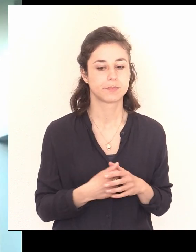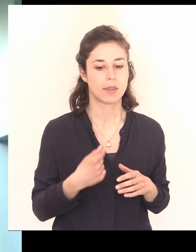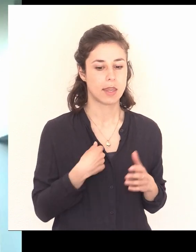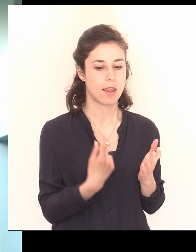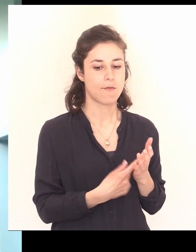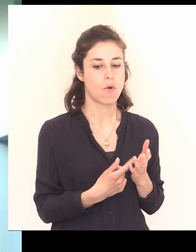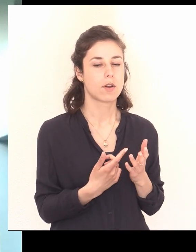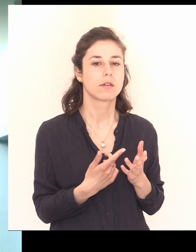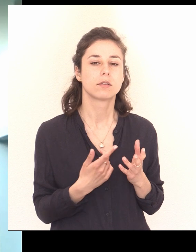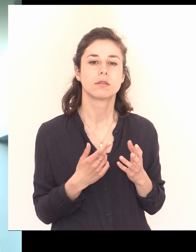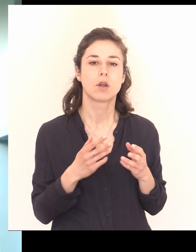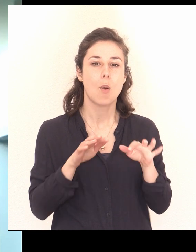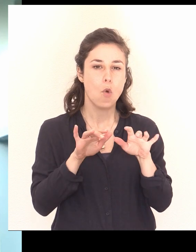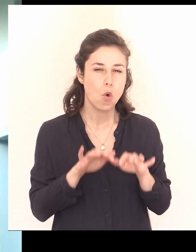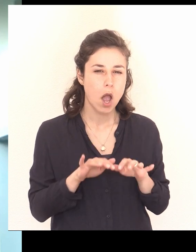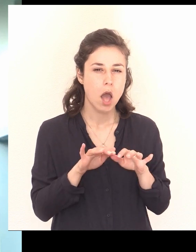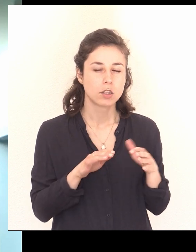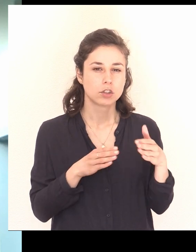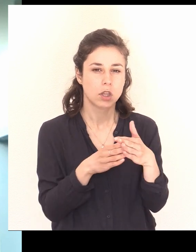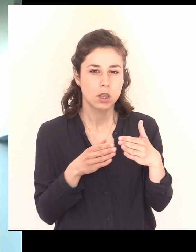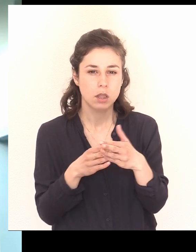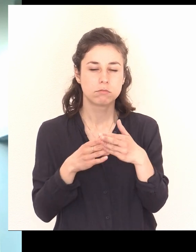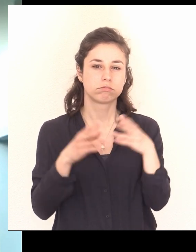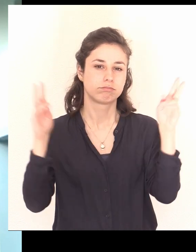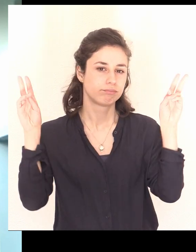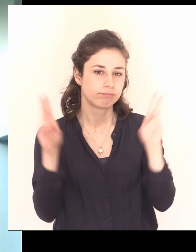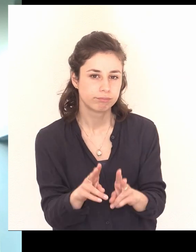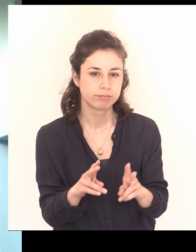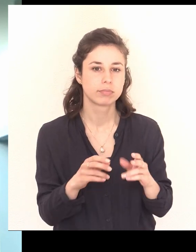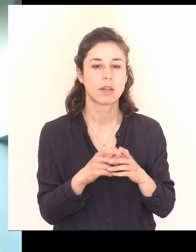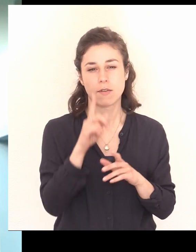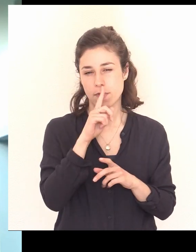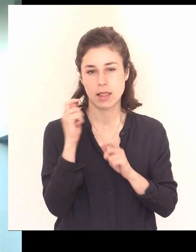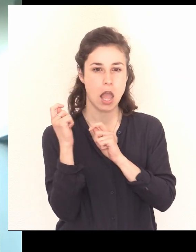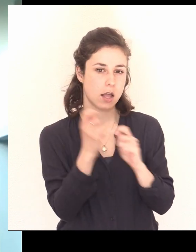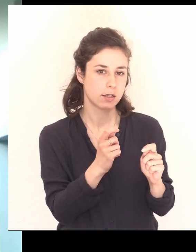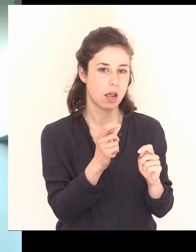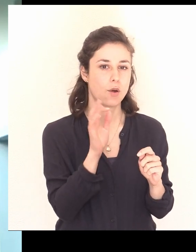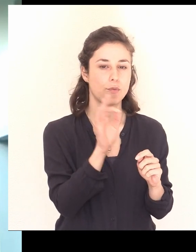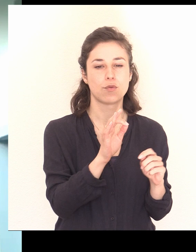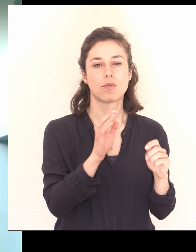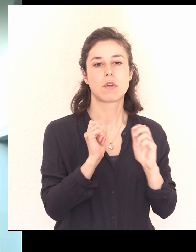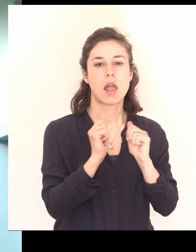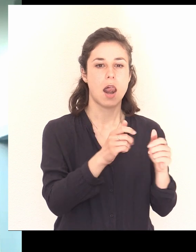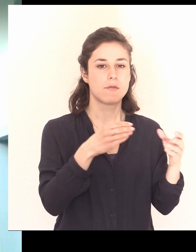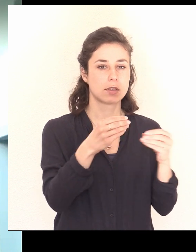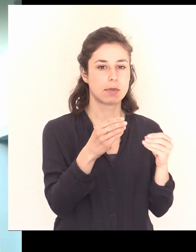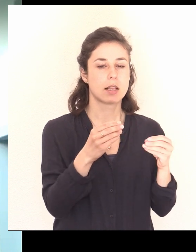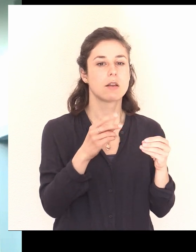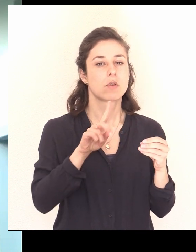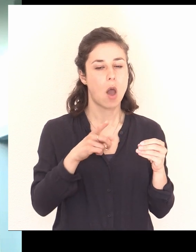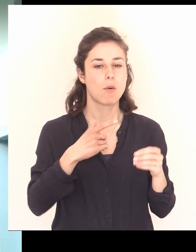fordere den Abbau von bürokratischen Hürden bei der Antragstellung von Hilfsmitteln